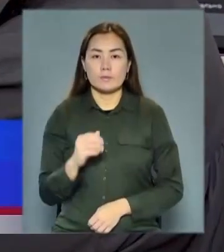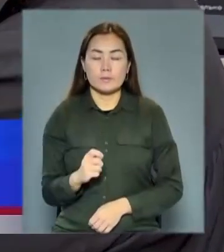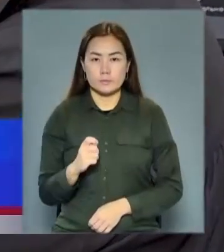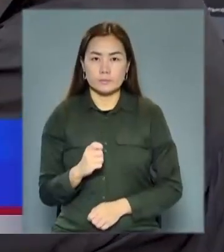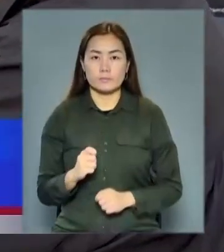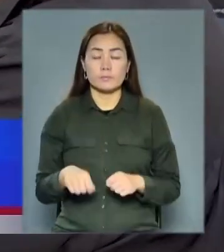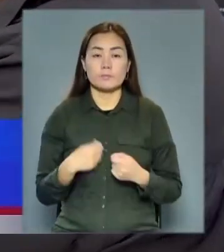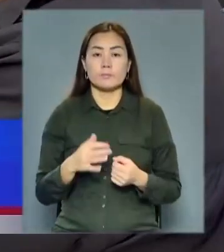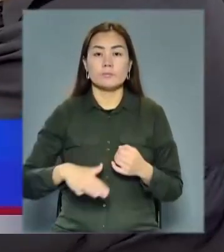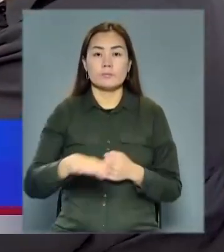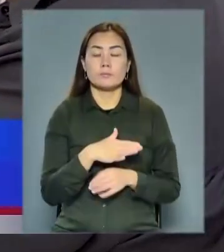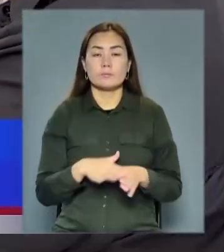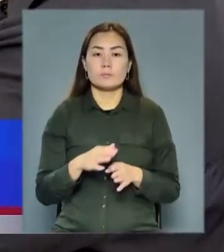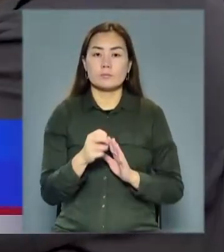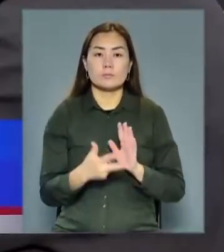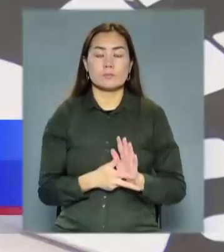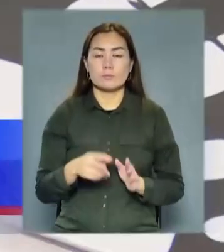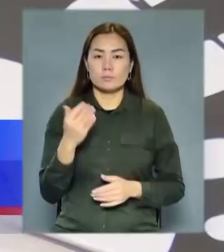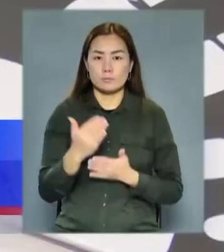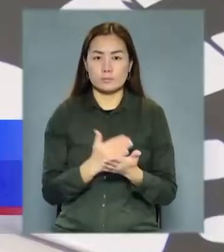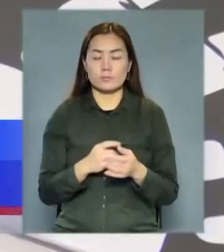«Профилактика правонарушений среди несовершеннолетних» атты